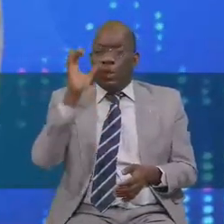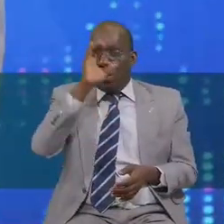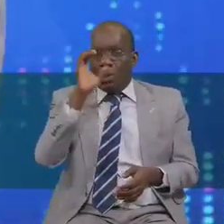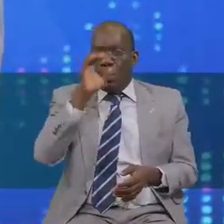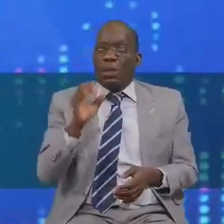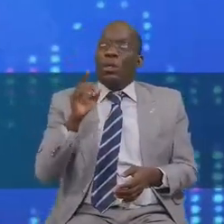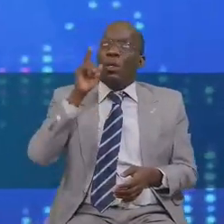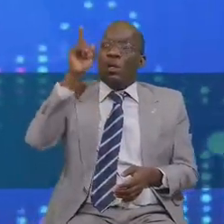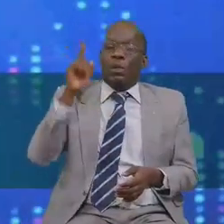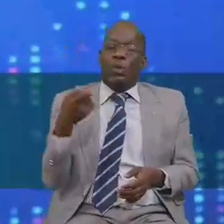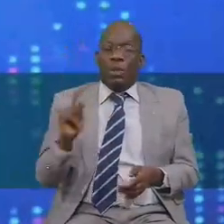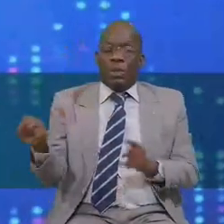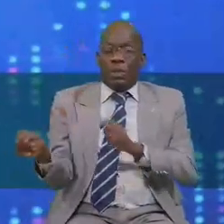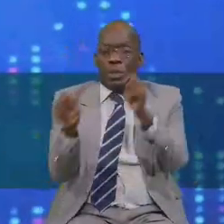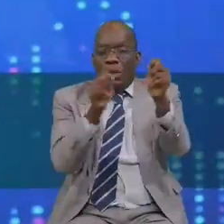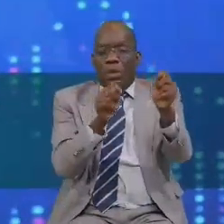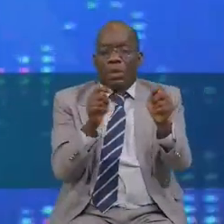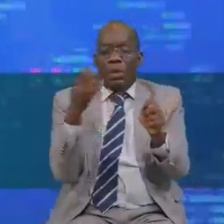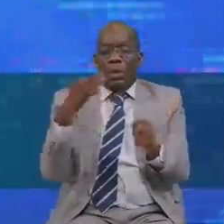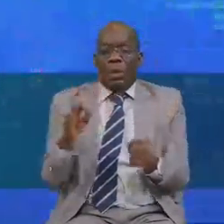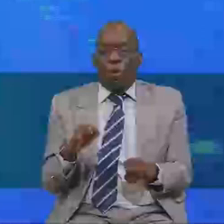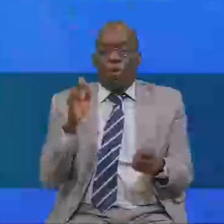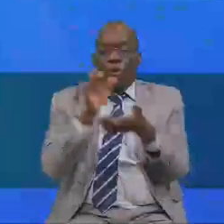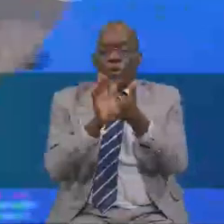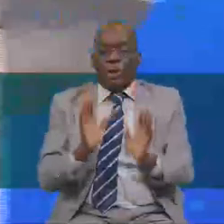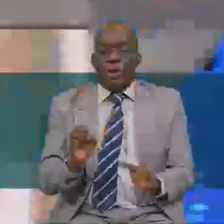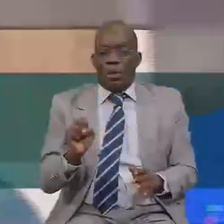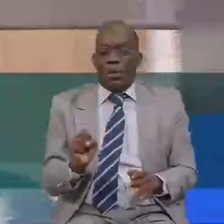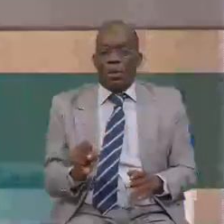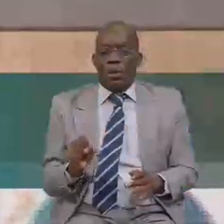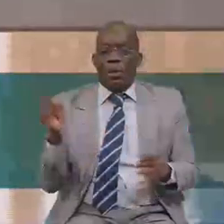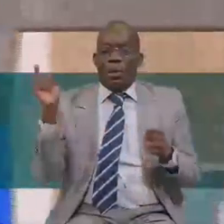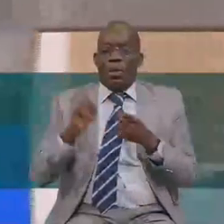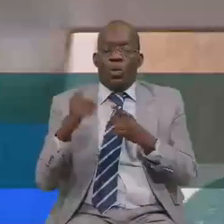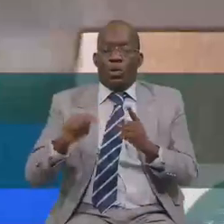Le transport des saints au sommet